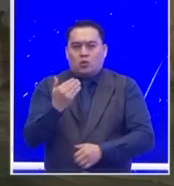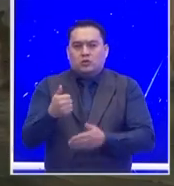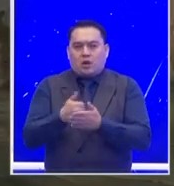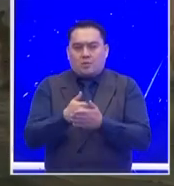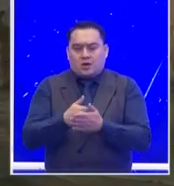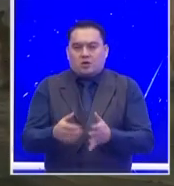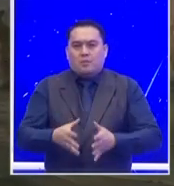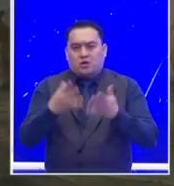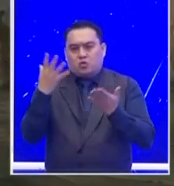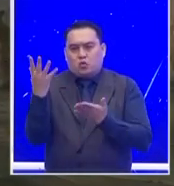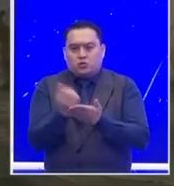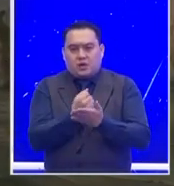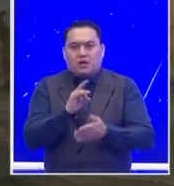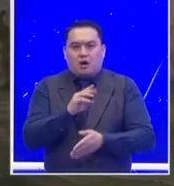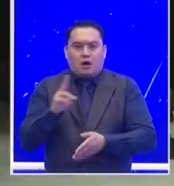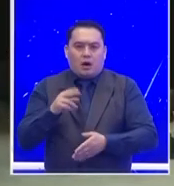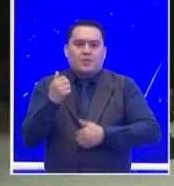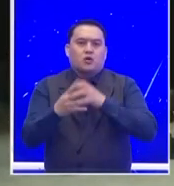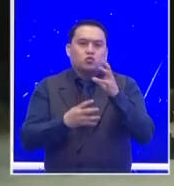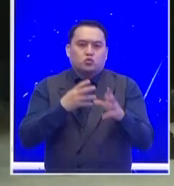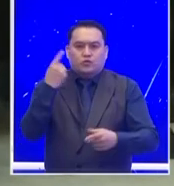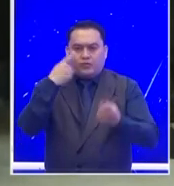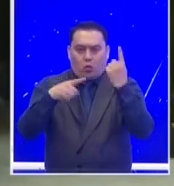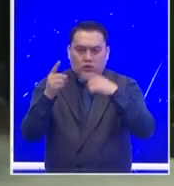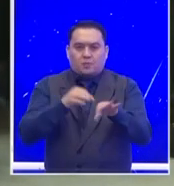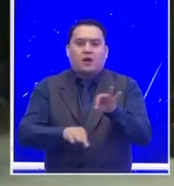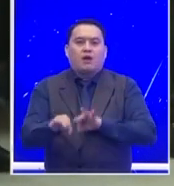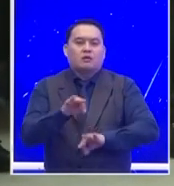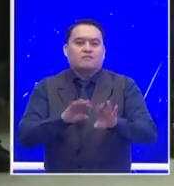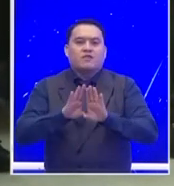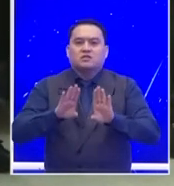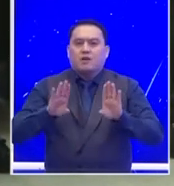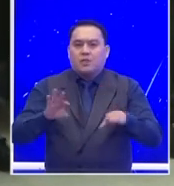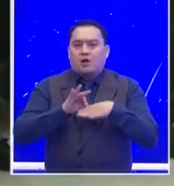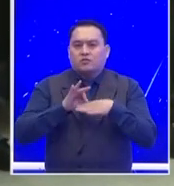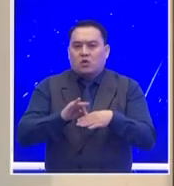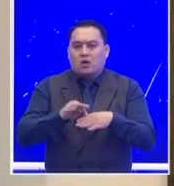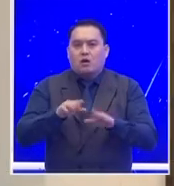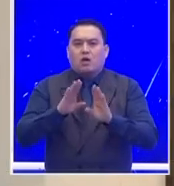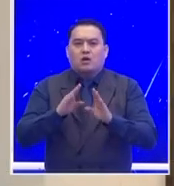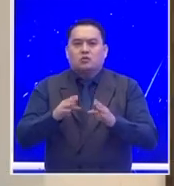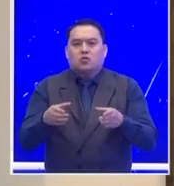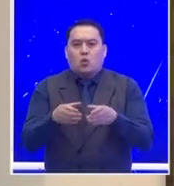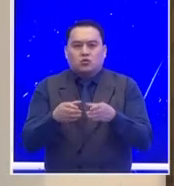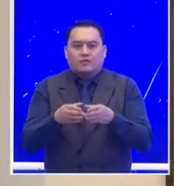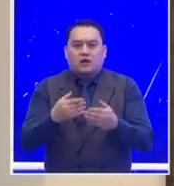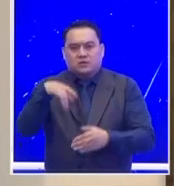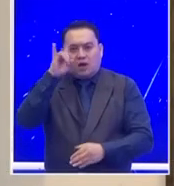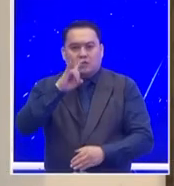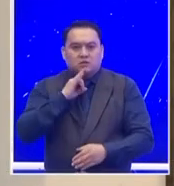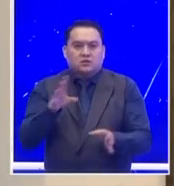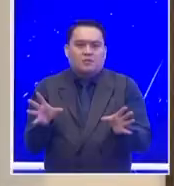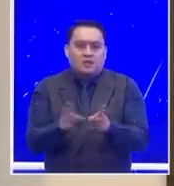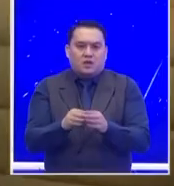уже добился успехов в республиканских и международных творческих проектах. Выставка проводится галереей Союза художников